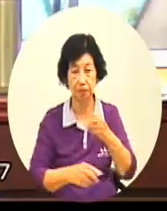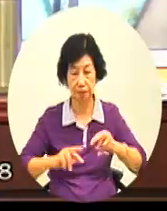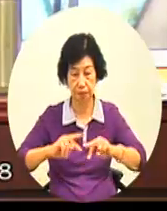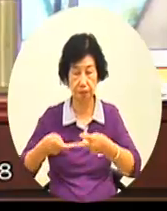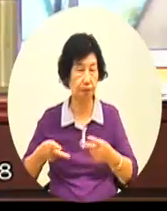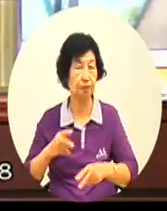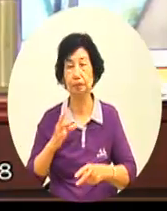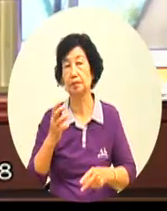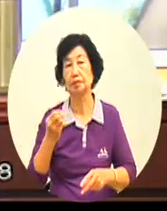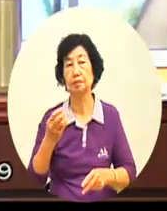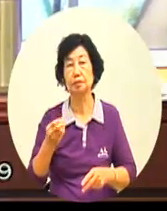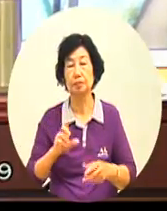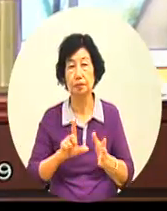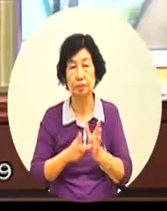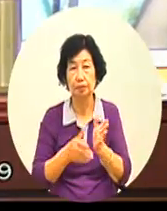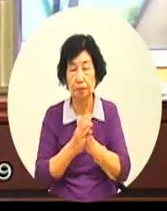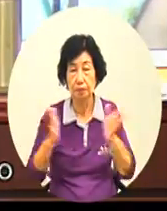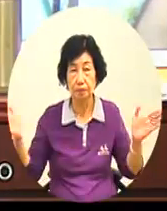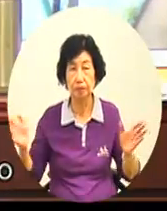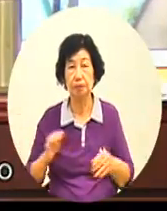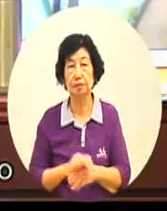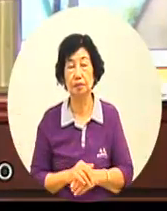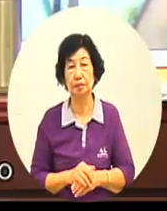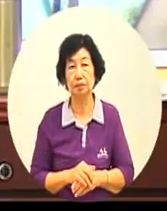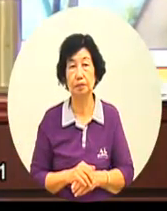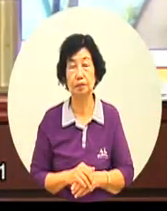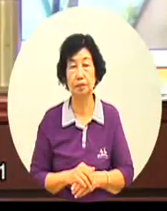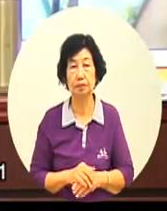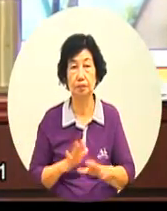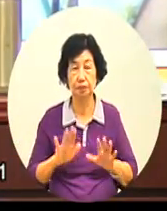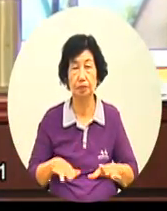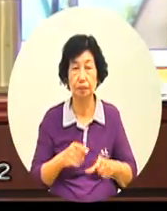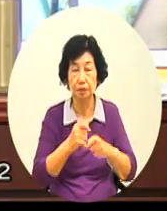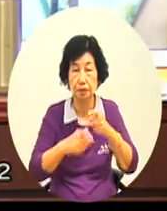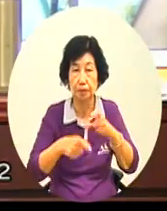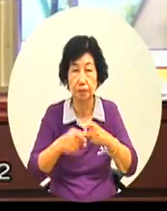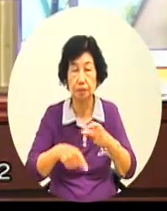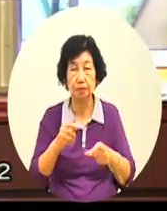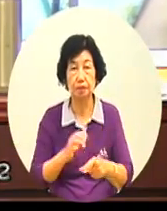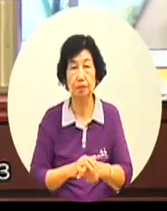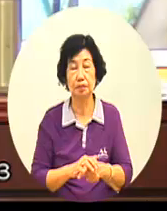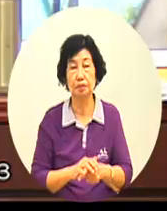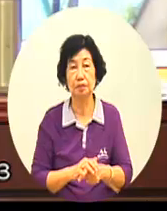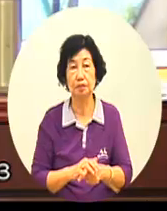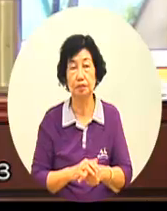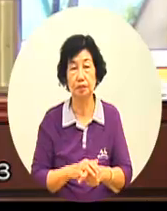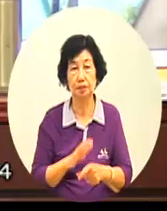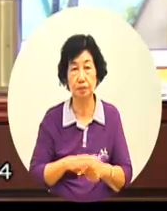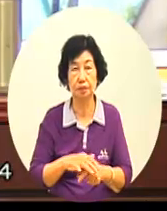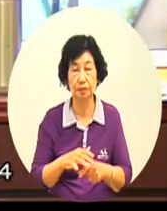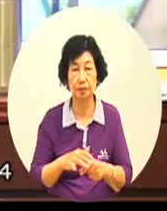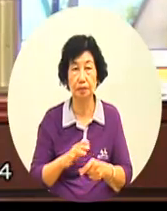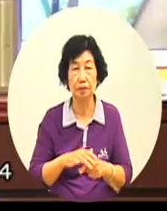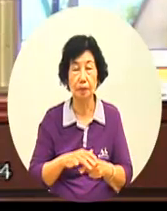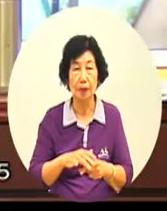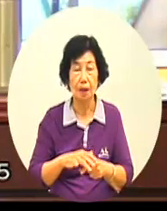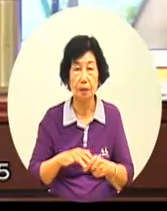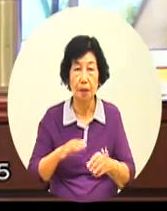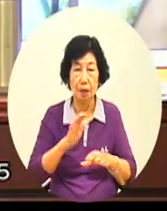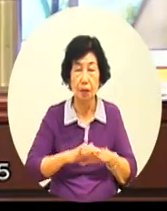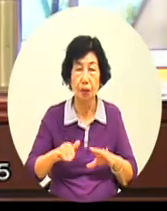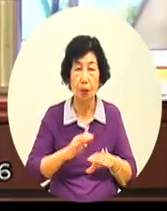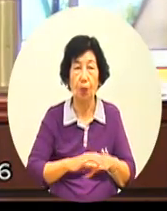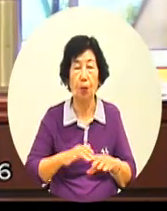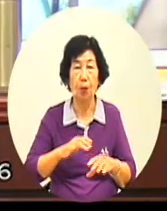知道有一些比较微型的事业单位，这个对他们来讲其实是有一些困扰在。我们也不断地向中